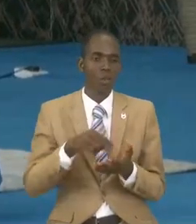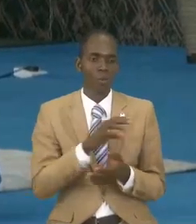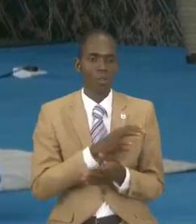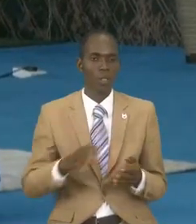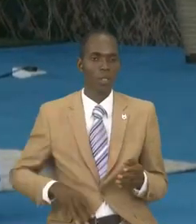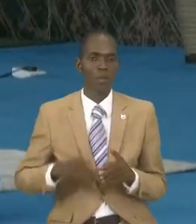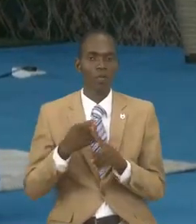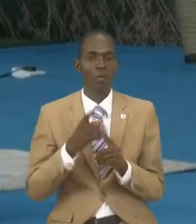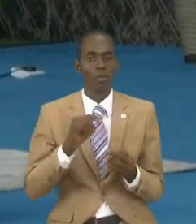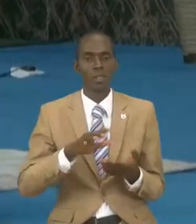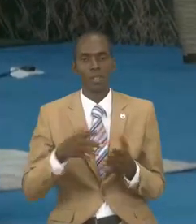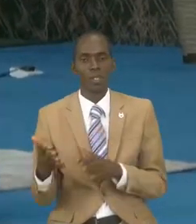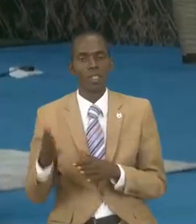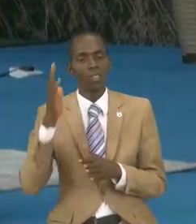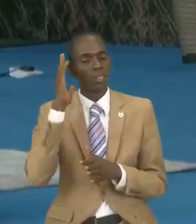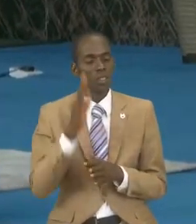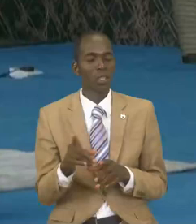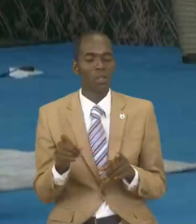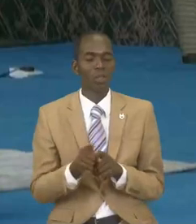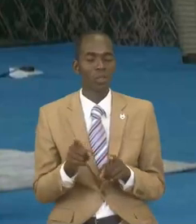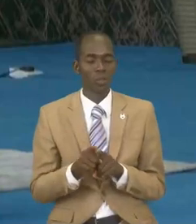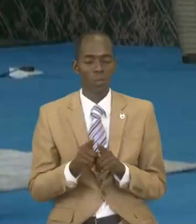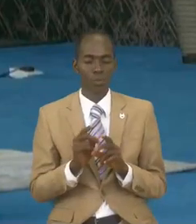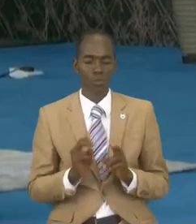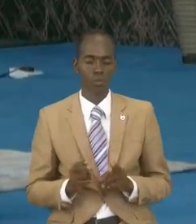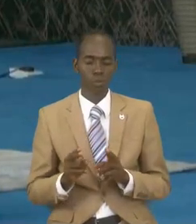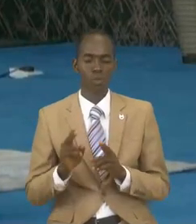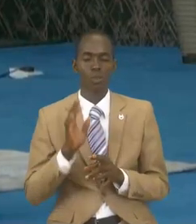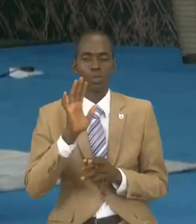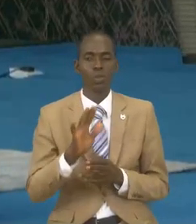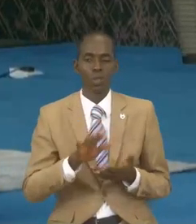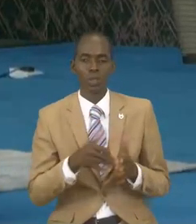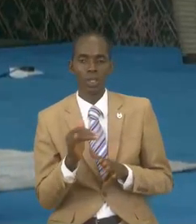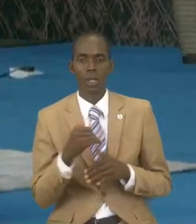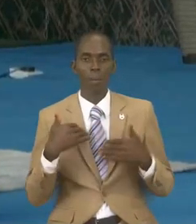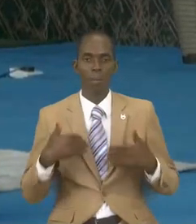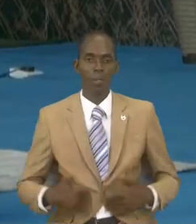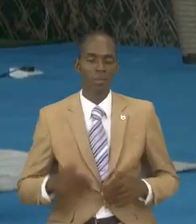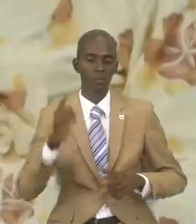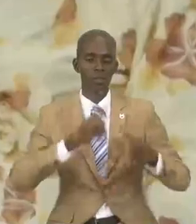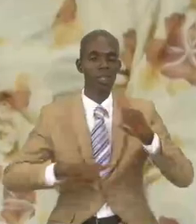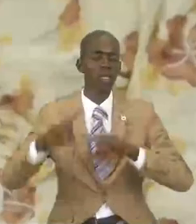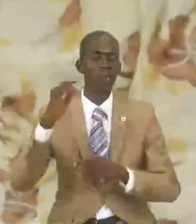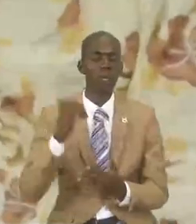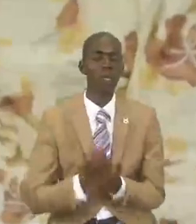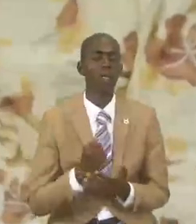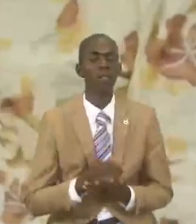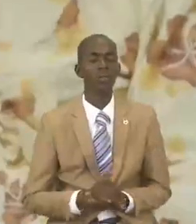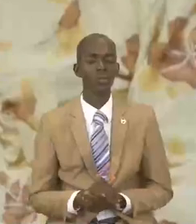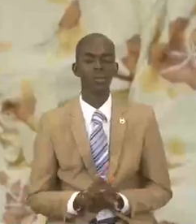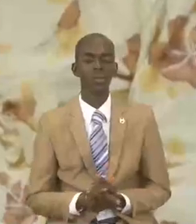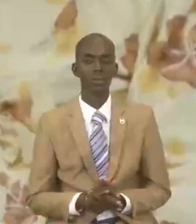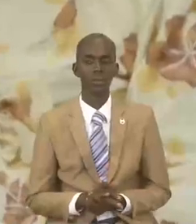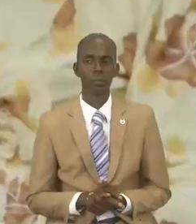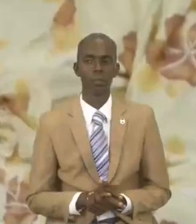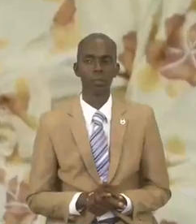Christ d'entre les morts rendra aussi la vie à vos corps mortels. Je n'ai pas entendu votre amen